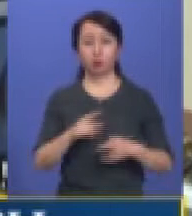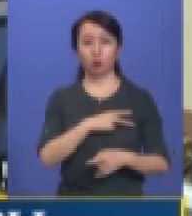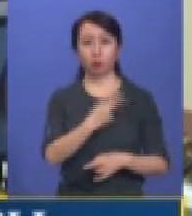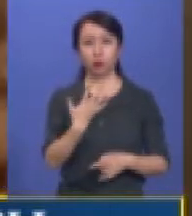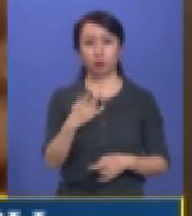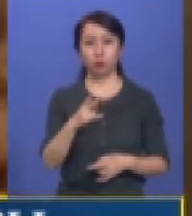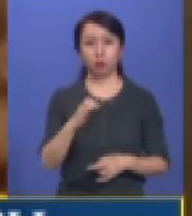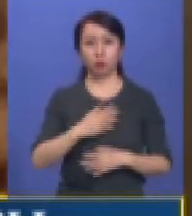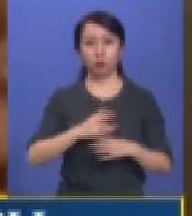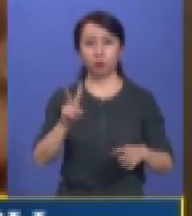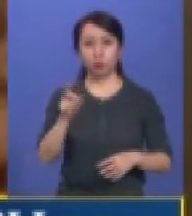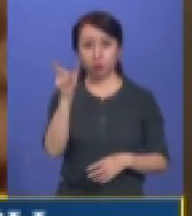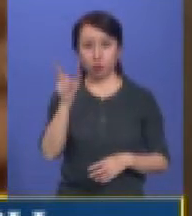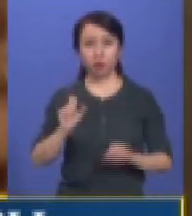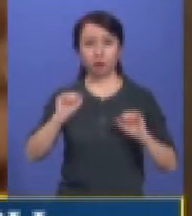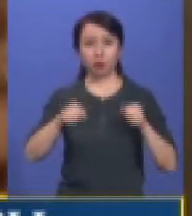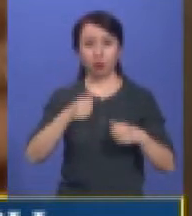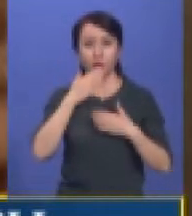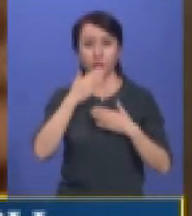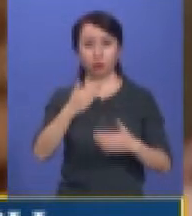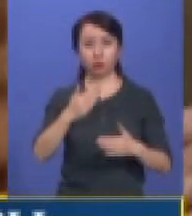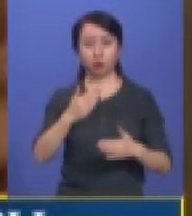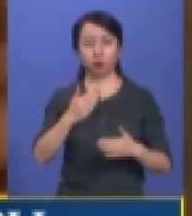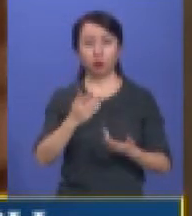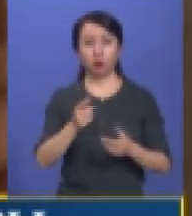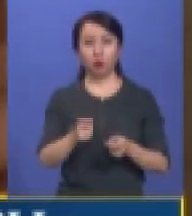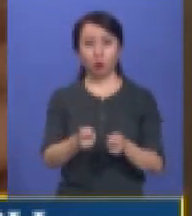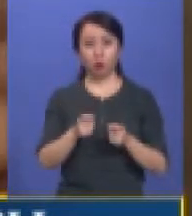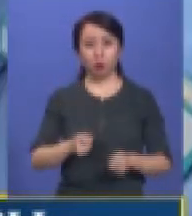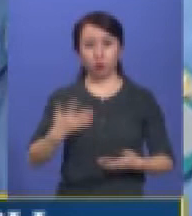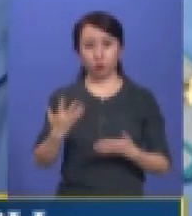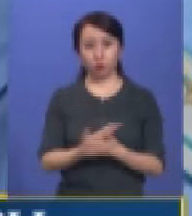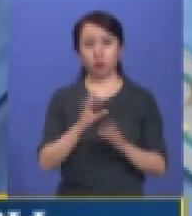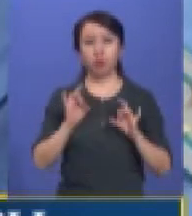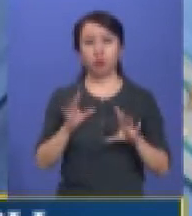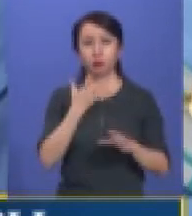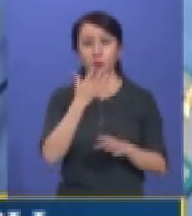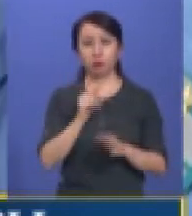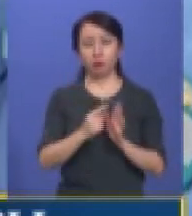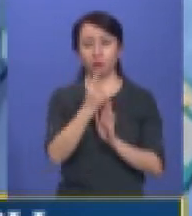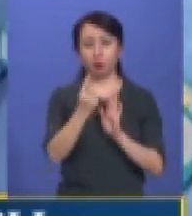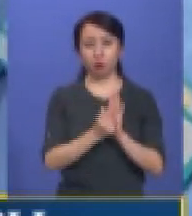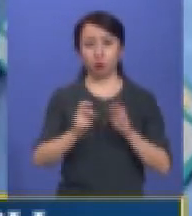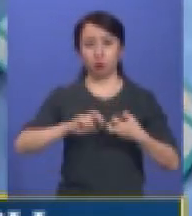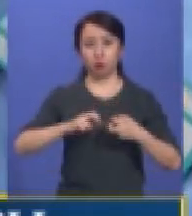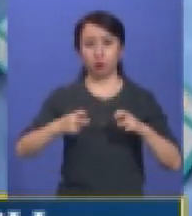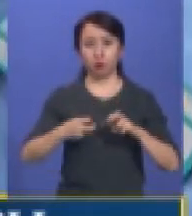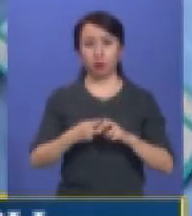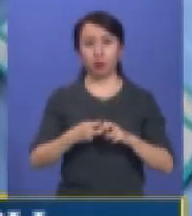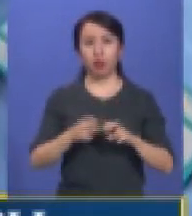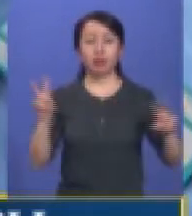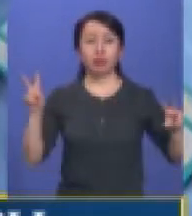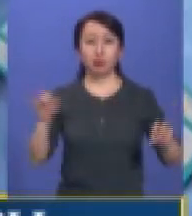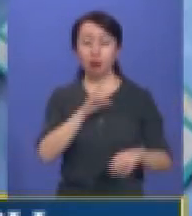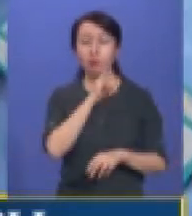около 5 часов. Больше 200 человек смогли обратиться в уполномоченный орган и получить разъяснение на свои вопросы и проблемы.